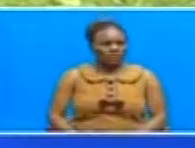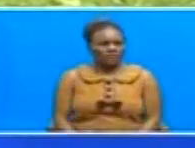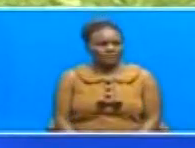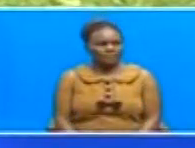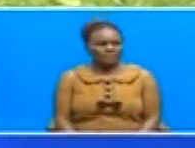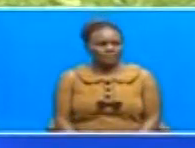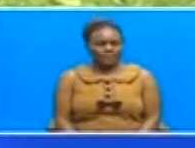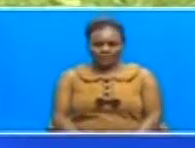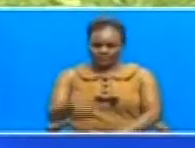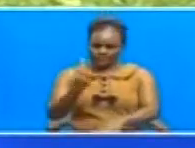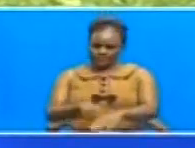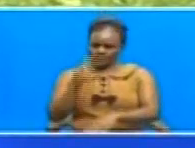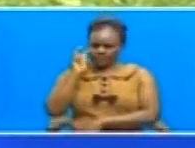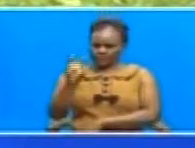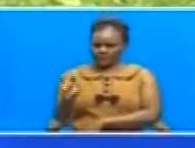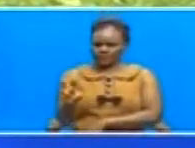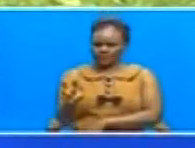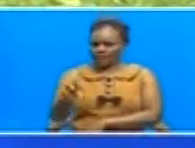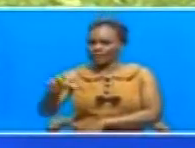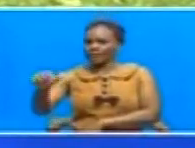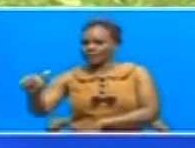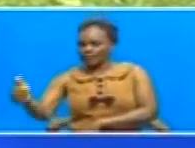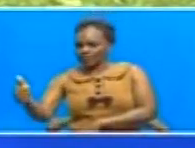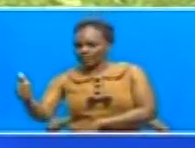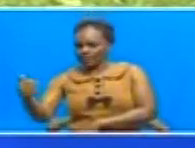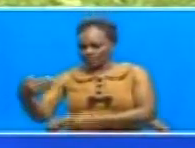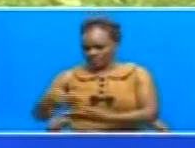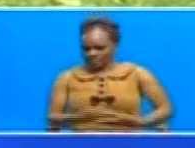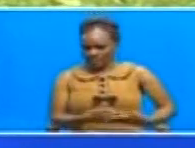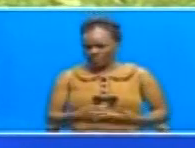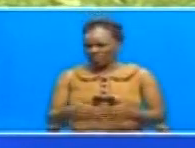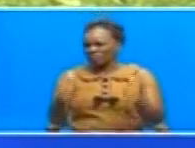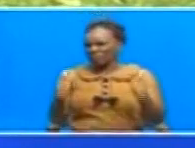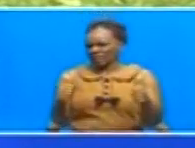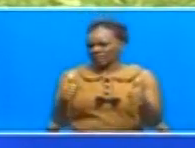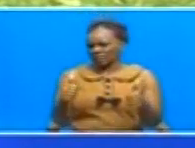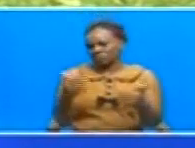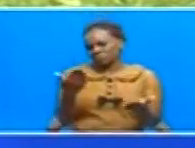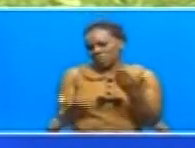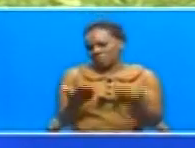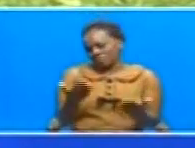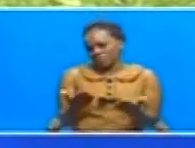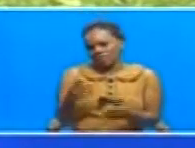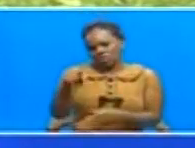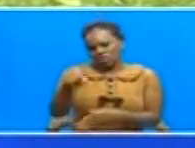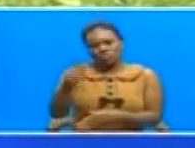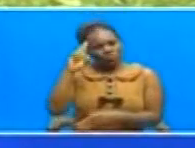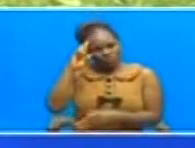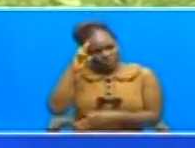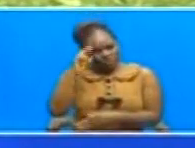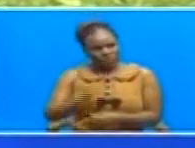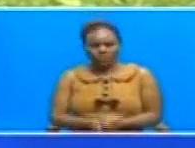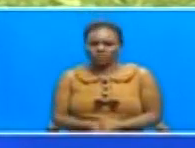Kwa sababu wakati unaona mwingine mtoto wake ako vizuri, unasema maybe we, you are the reason